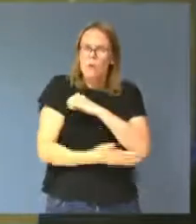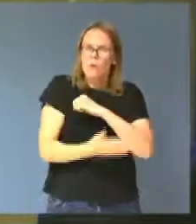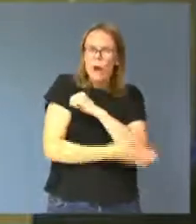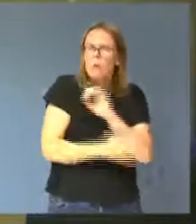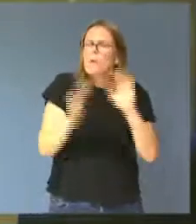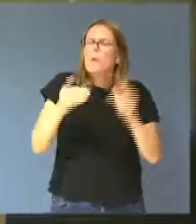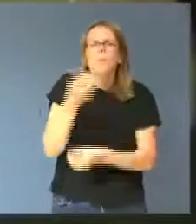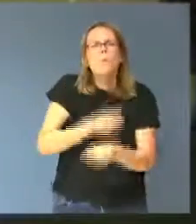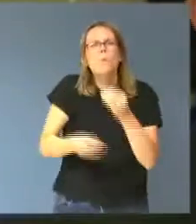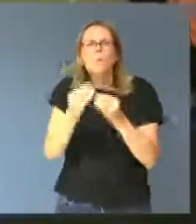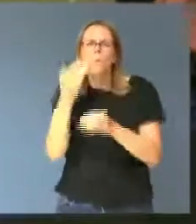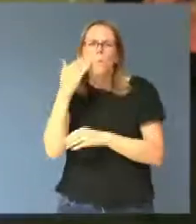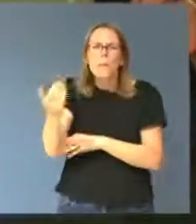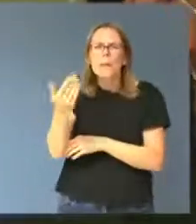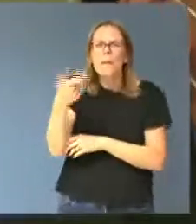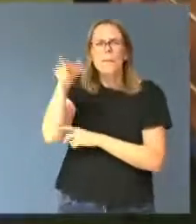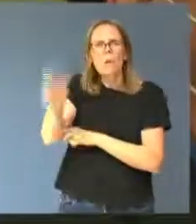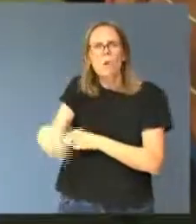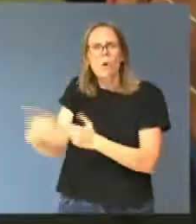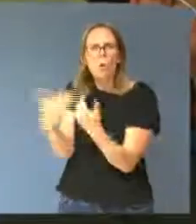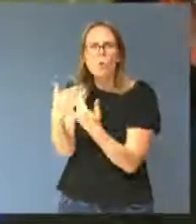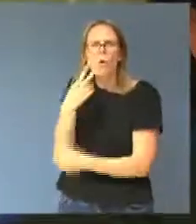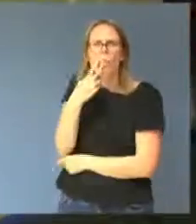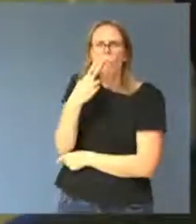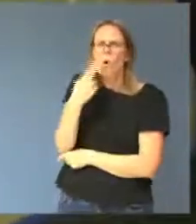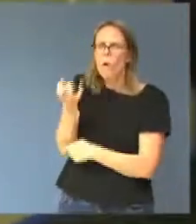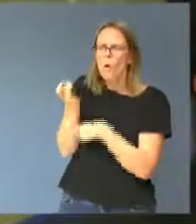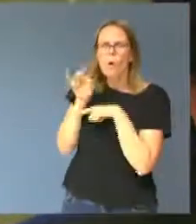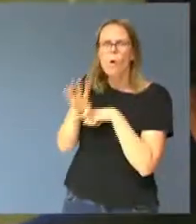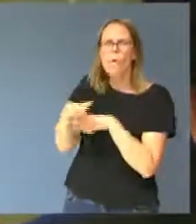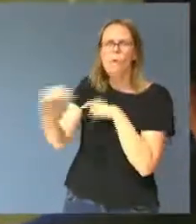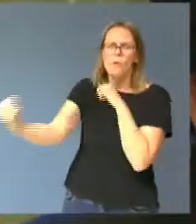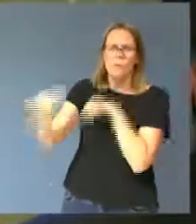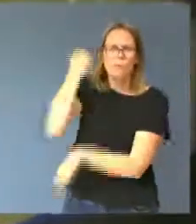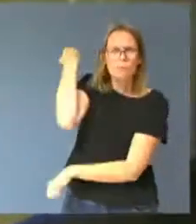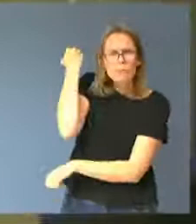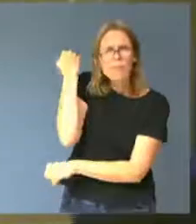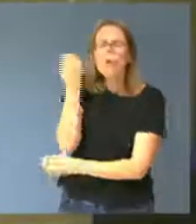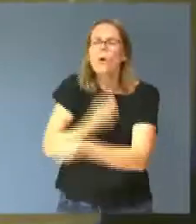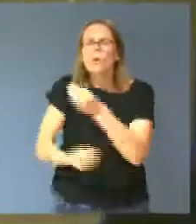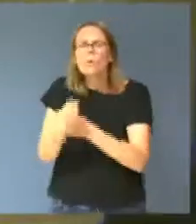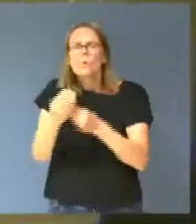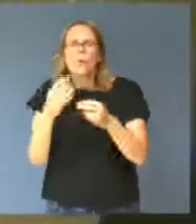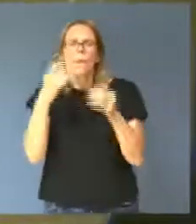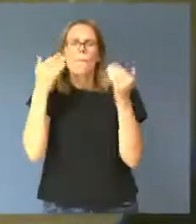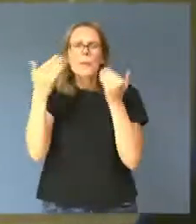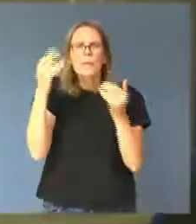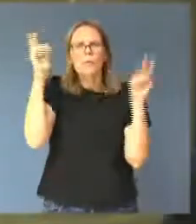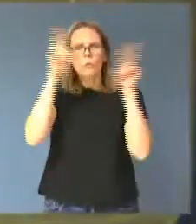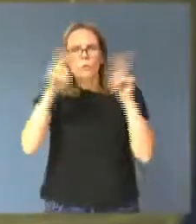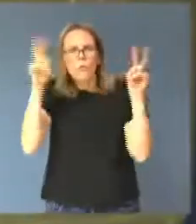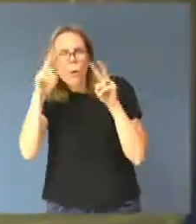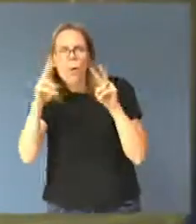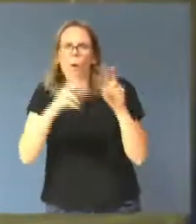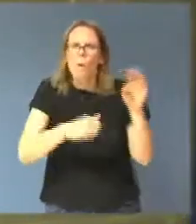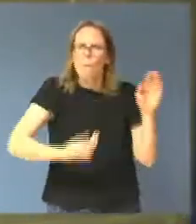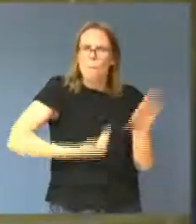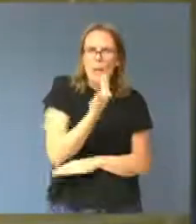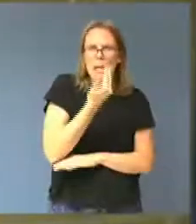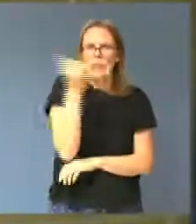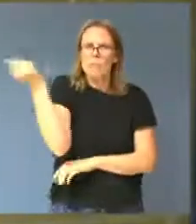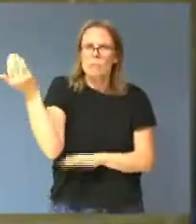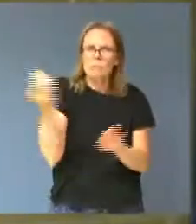refusée, quand des chevaux sont lacérés à coups de couteau, éborgnés et masculés. Il y a un retour à la barbarie quand une loi dite bioéthique, votée